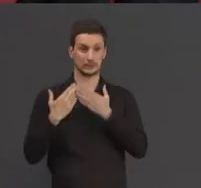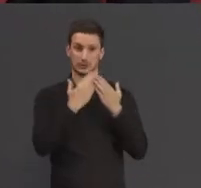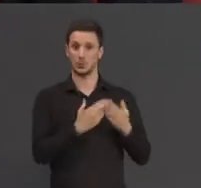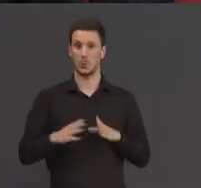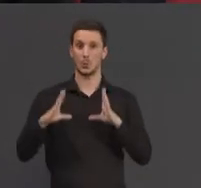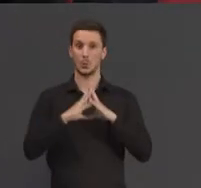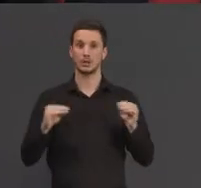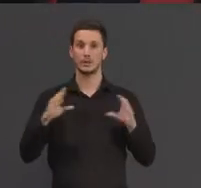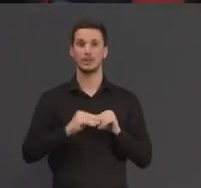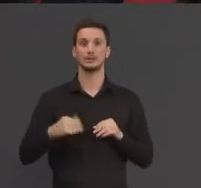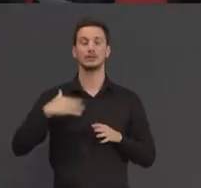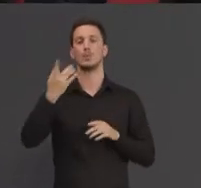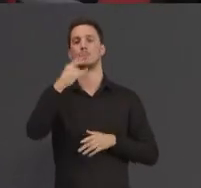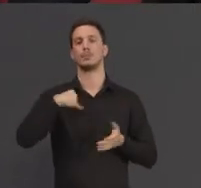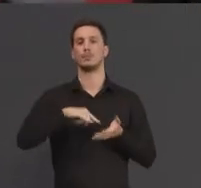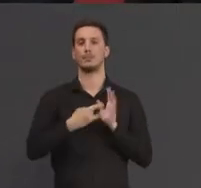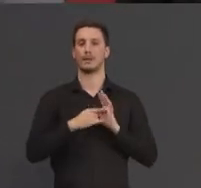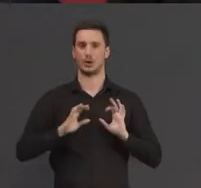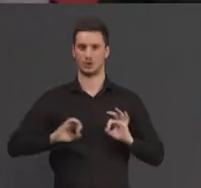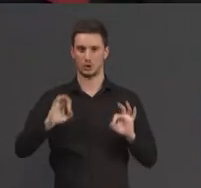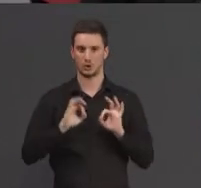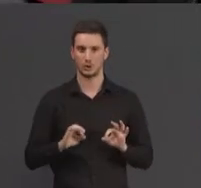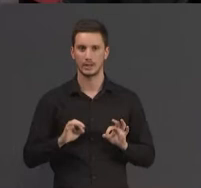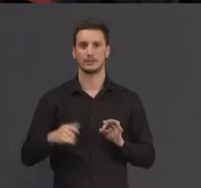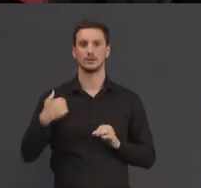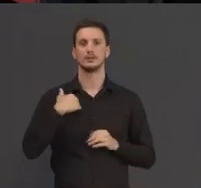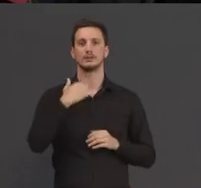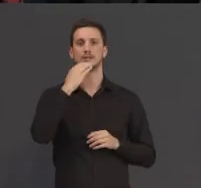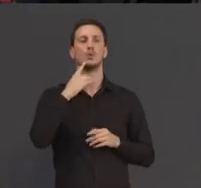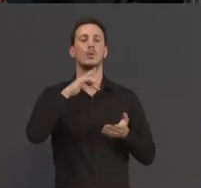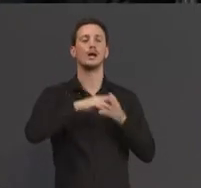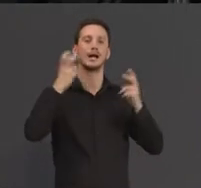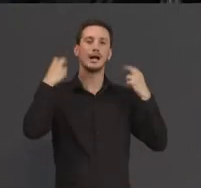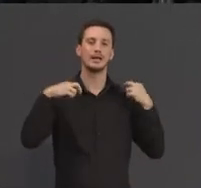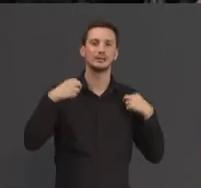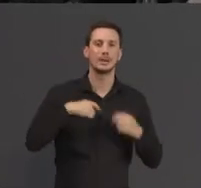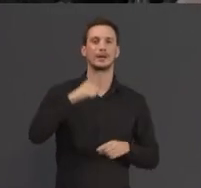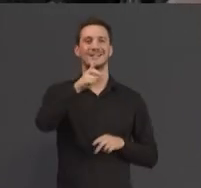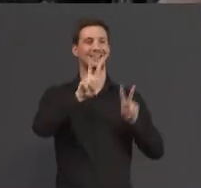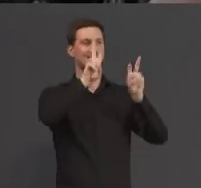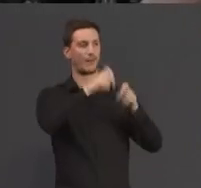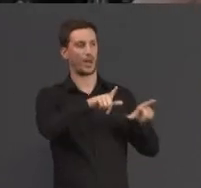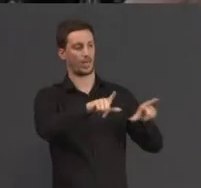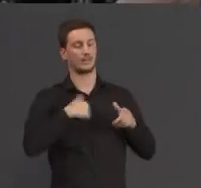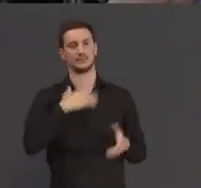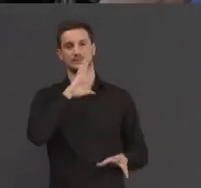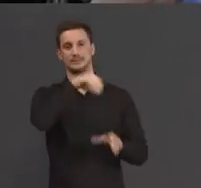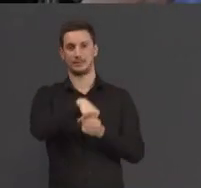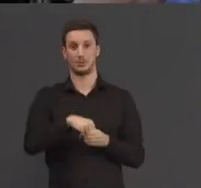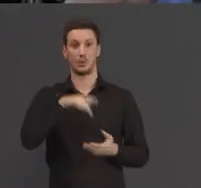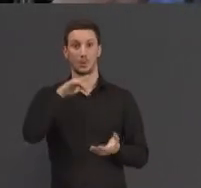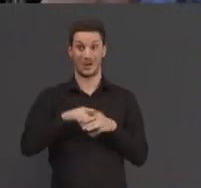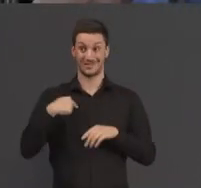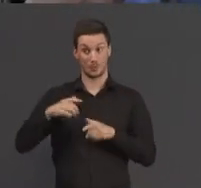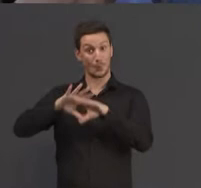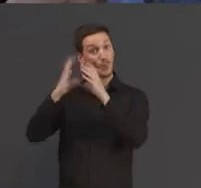universitaris, tens un pla concret. Saps quan tindràs certs exàmens i quin temari caurà. Però quan entreu al